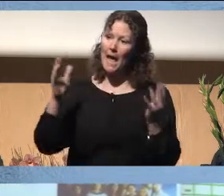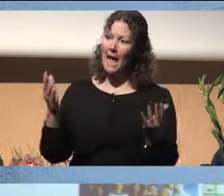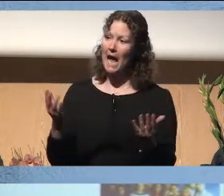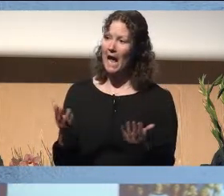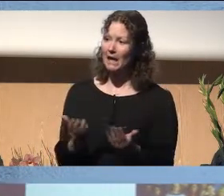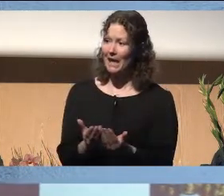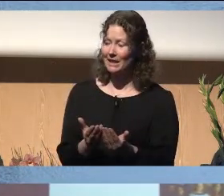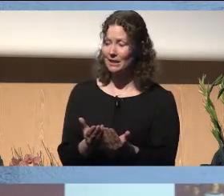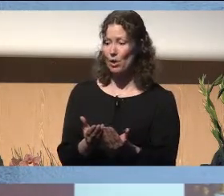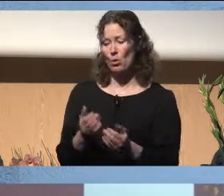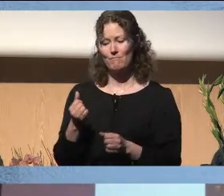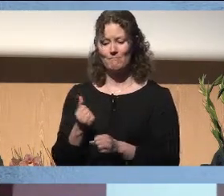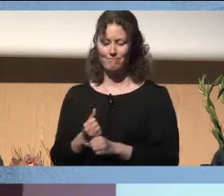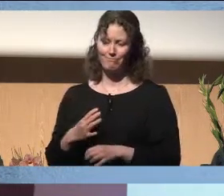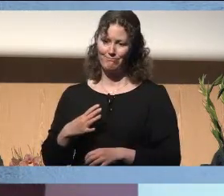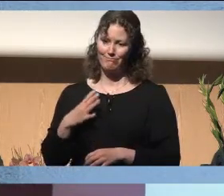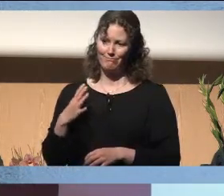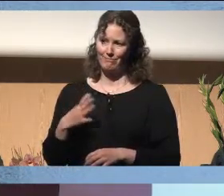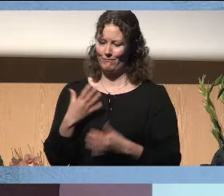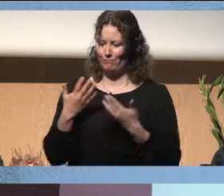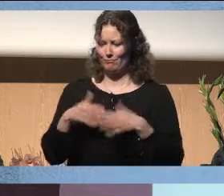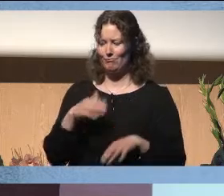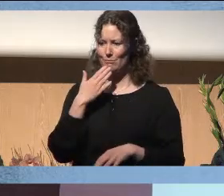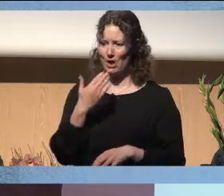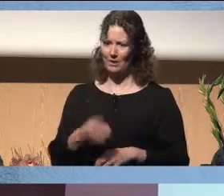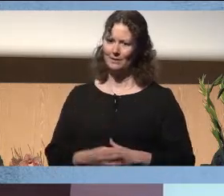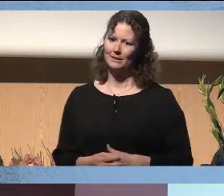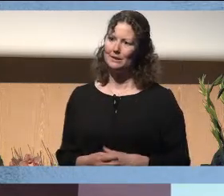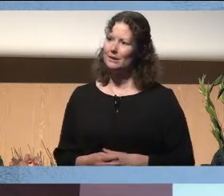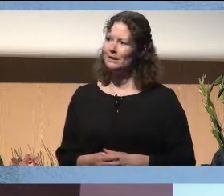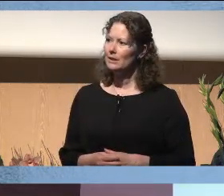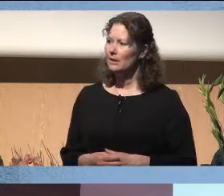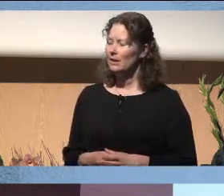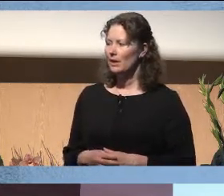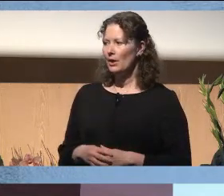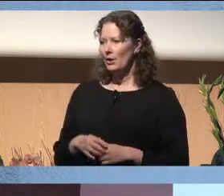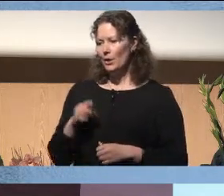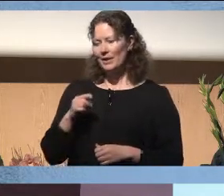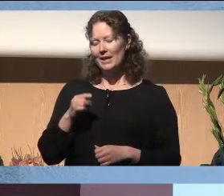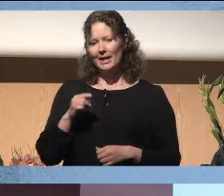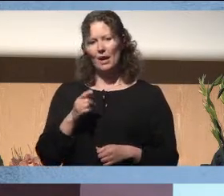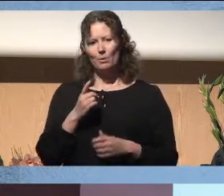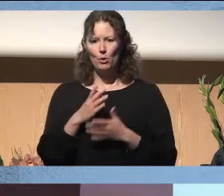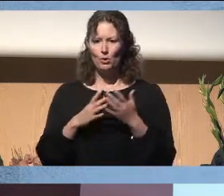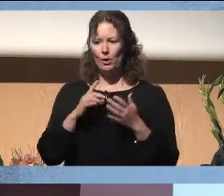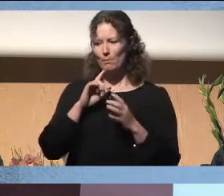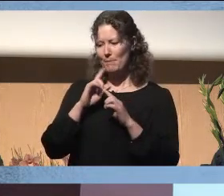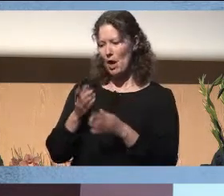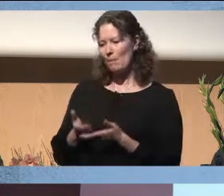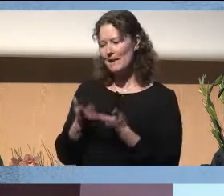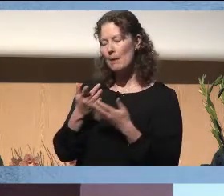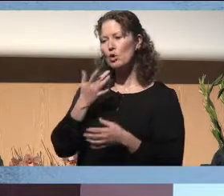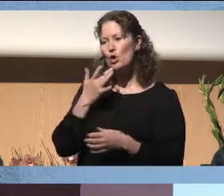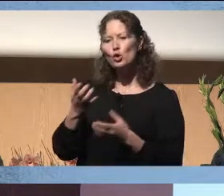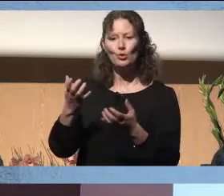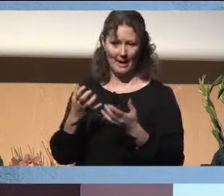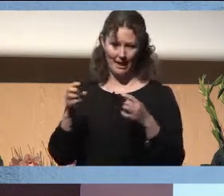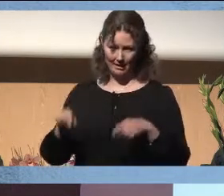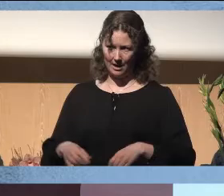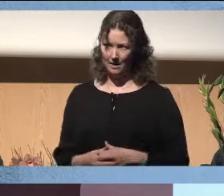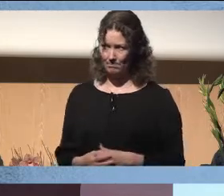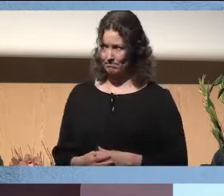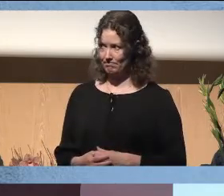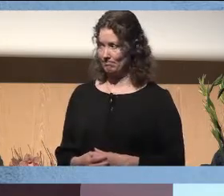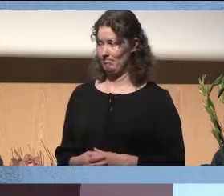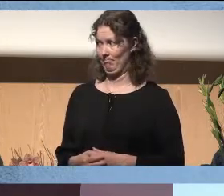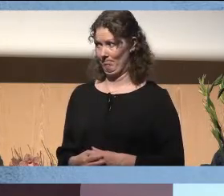Det är oerhört elegant där man har fått att fungera. Detta är ett sätt att be om hjälp bara just när man behöver det. Nu ska